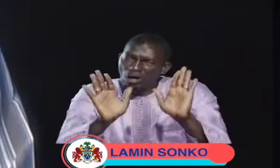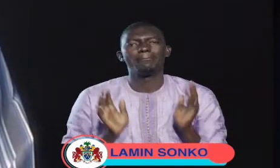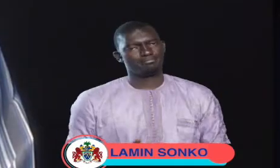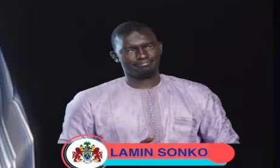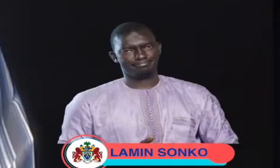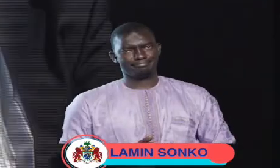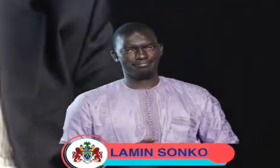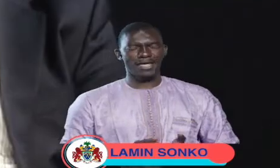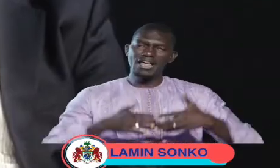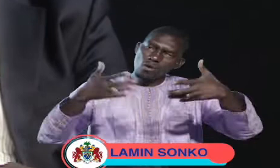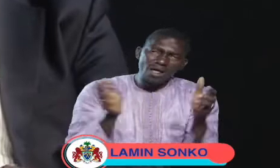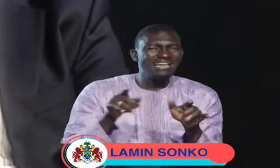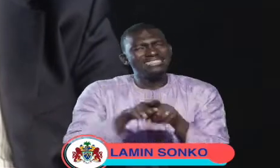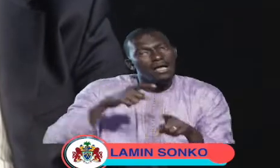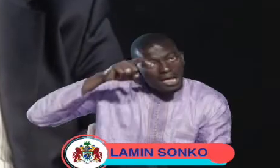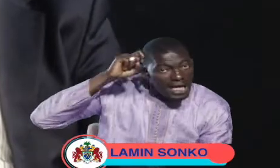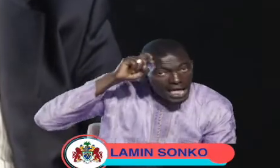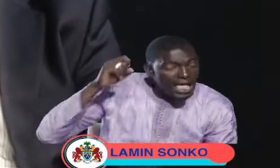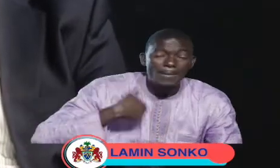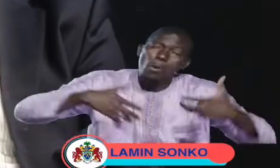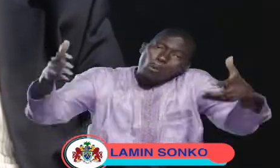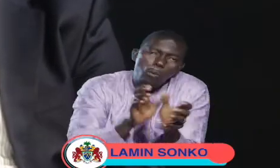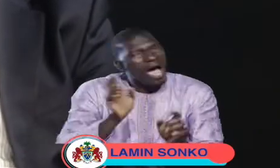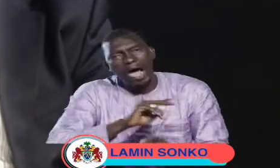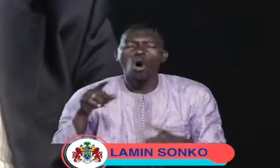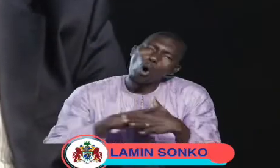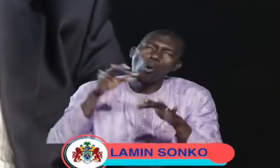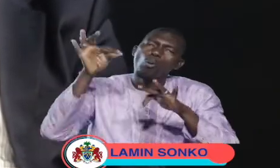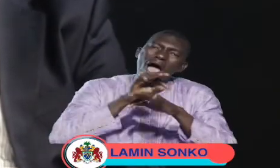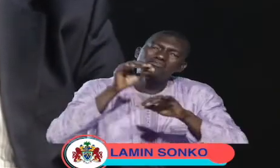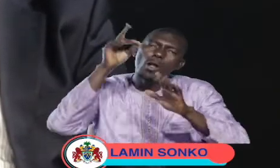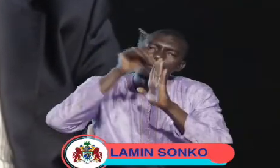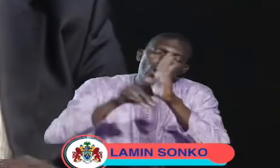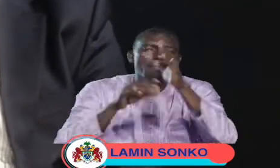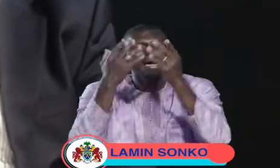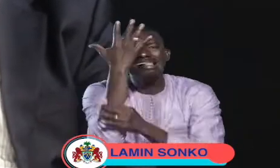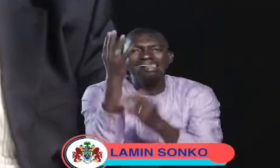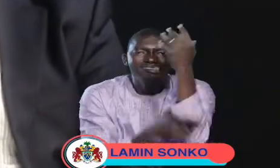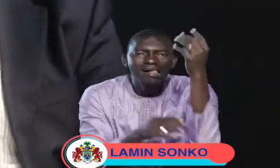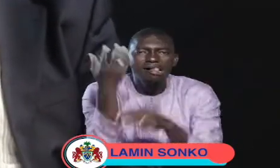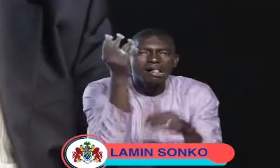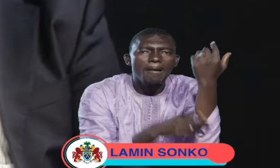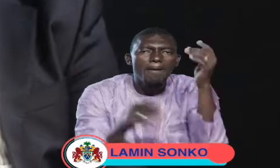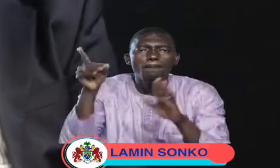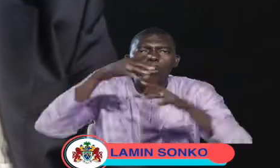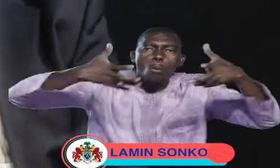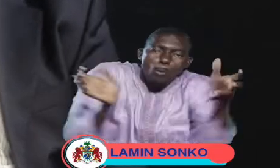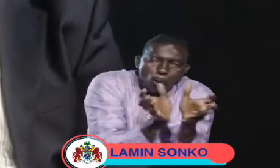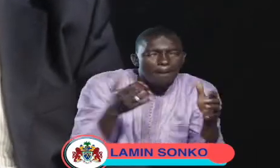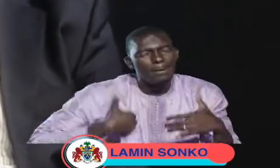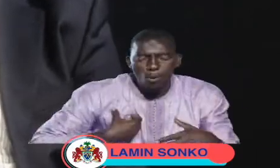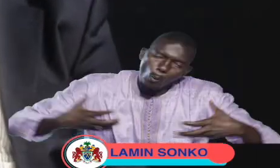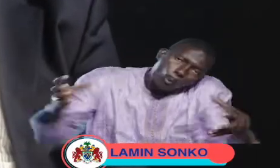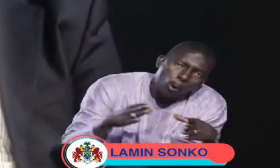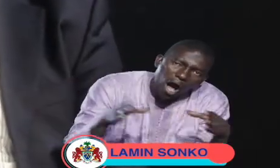ñokanje membe ko kulilom bang wala membe ko maño bitlam bang wala feñ fam mianka satina molso kafono ñoma wal beñenta brokala o watti ningo